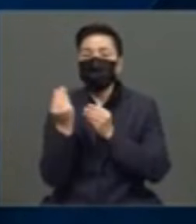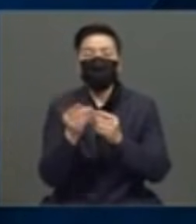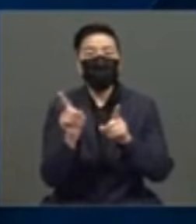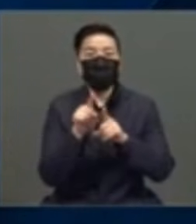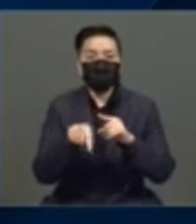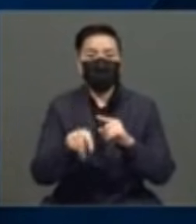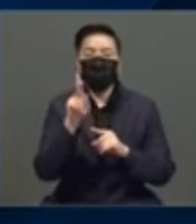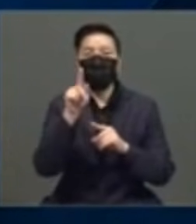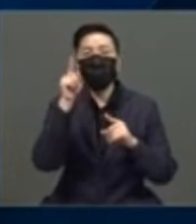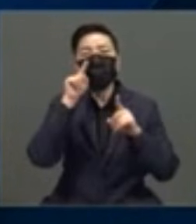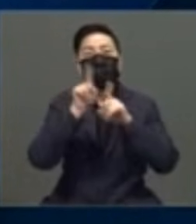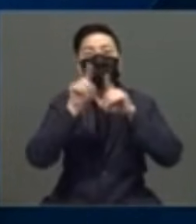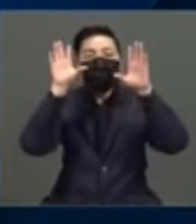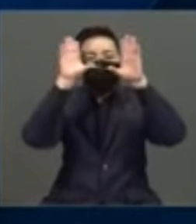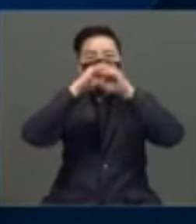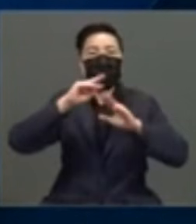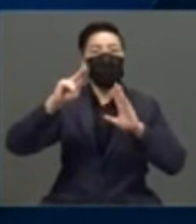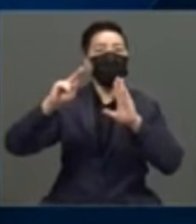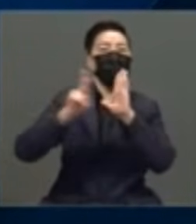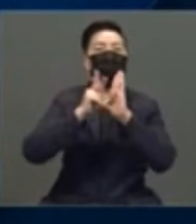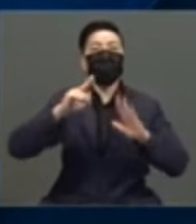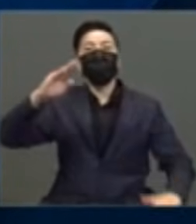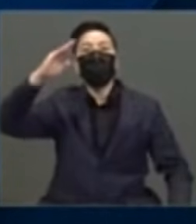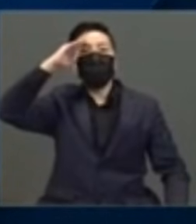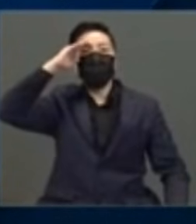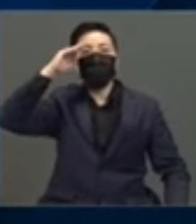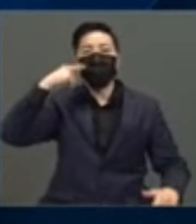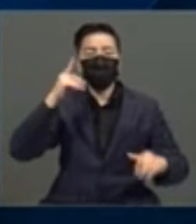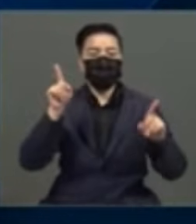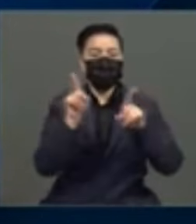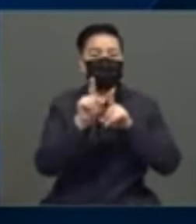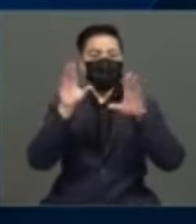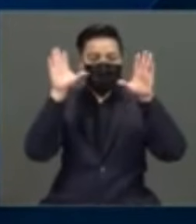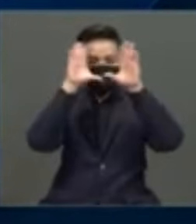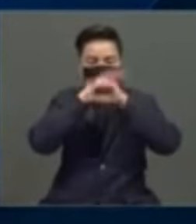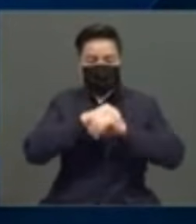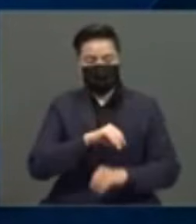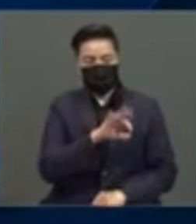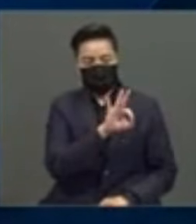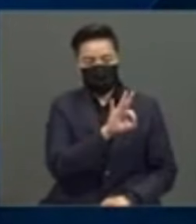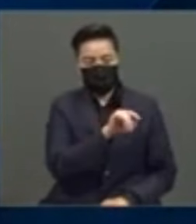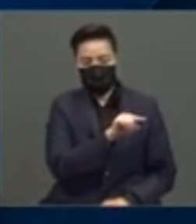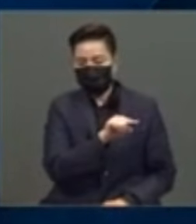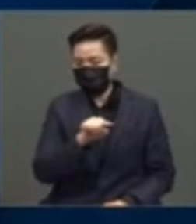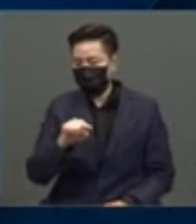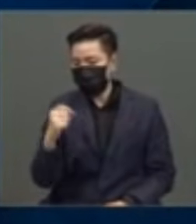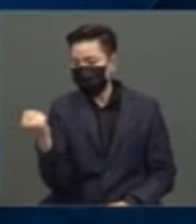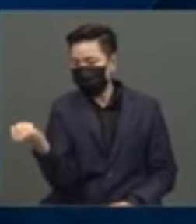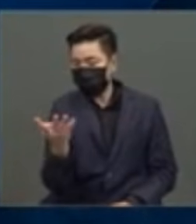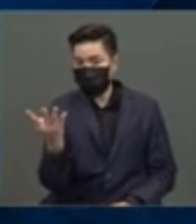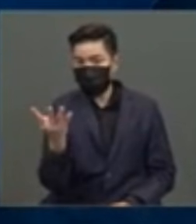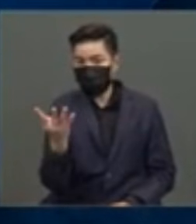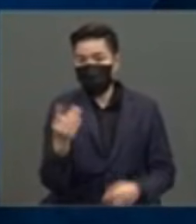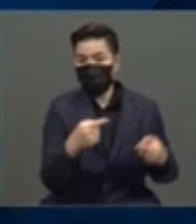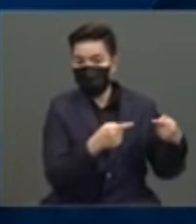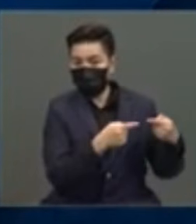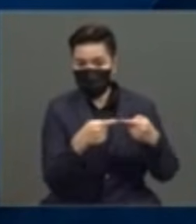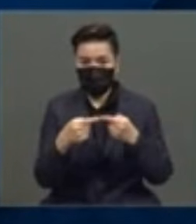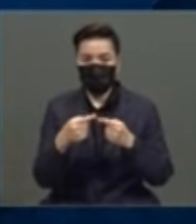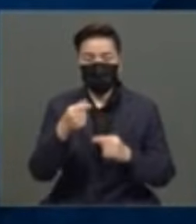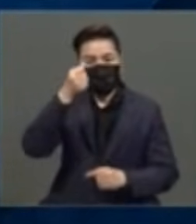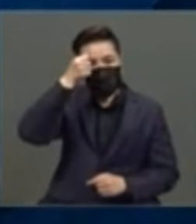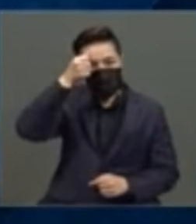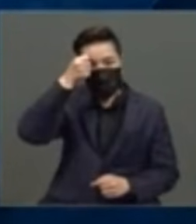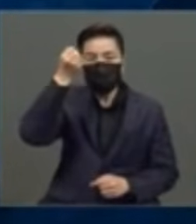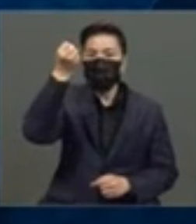ดง่ายคือข้อนี้คือเคอร์ฟิว21นาฬิกาถึง4นาฬิกาของวันรุ่งขึ้นต่อเนื่องเป็นเวล